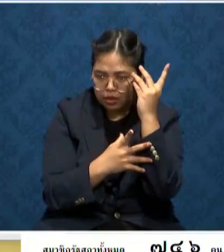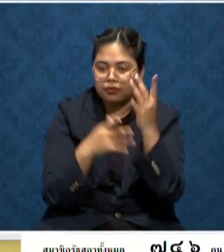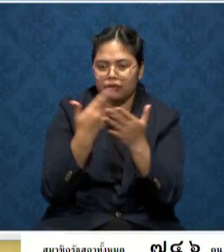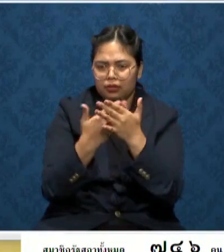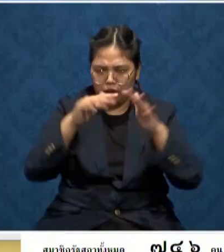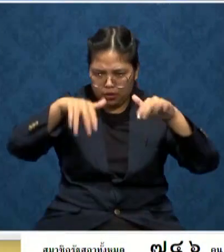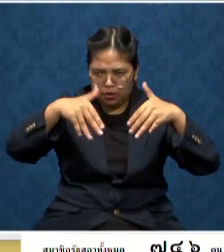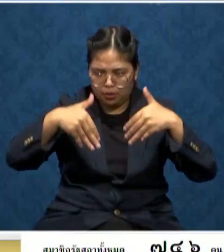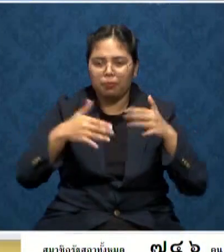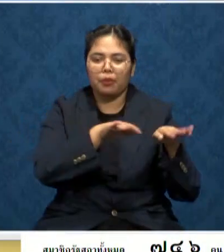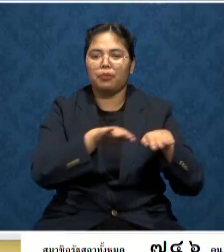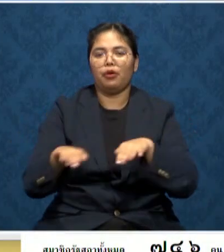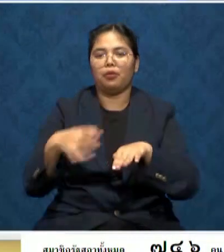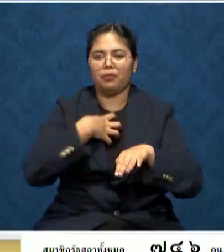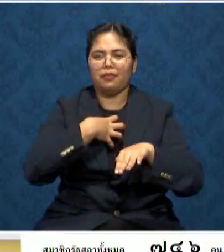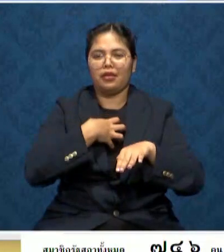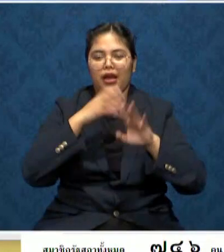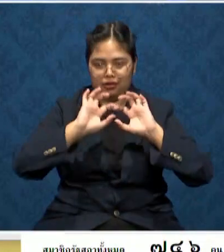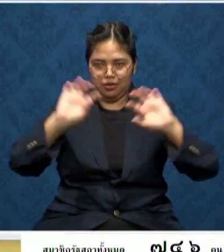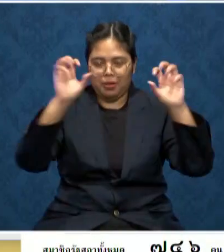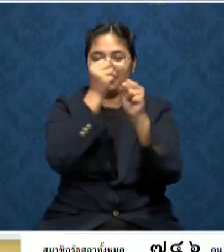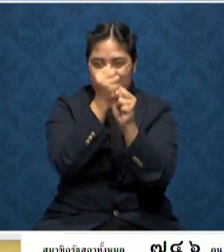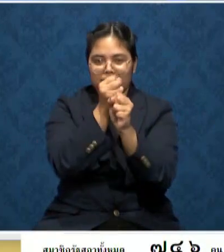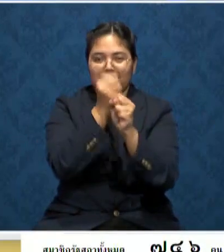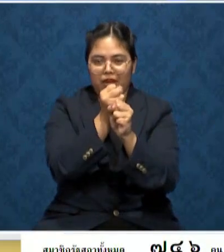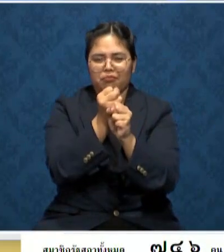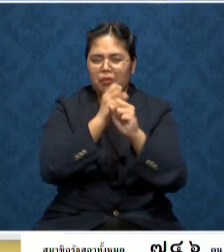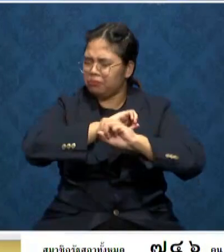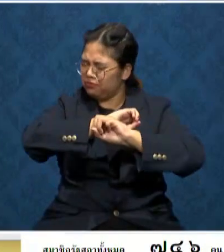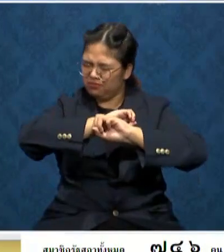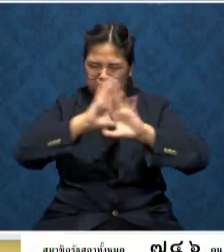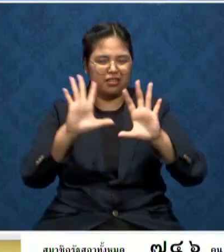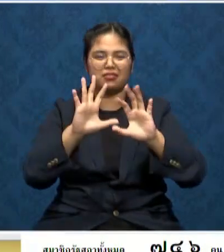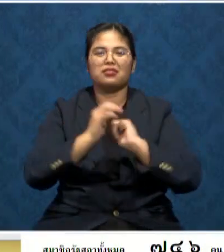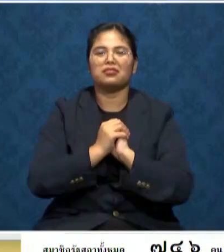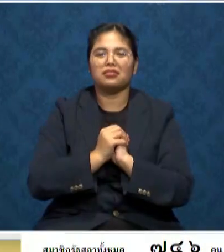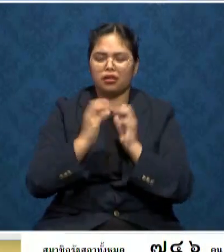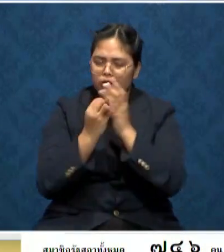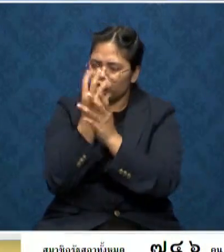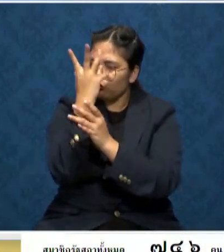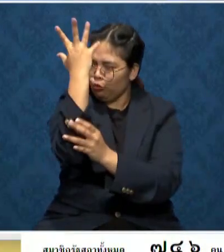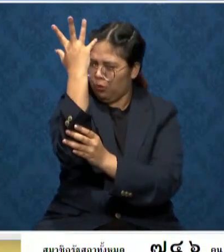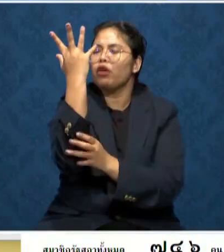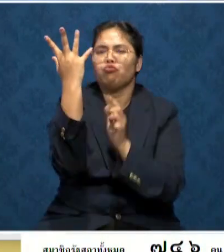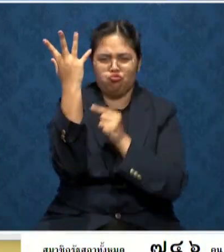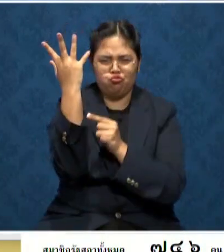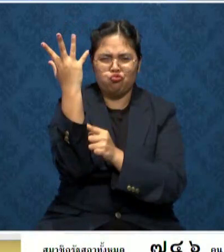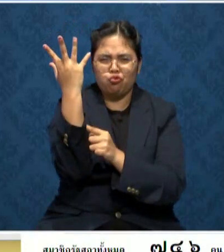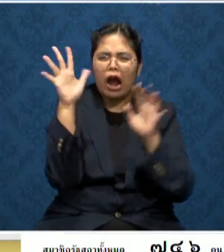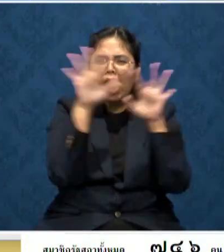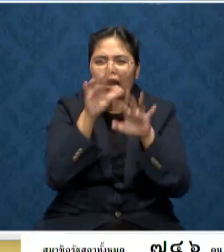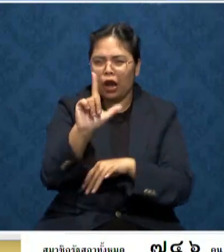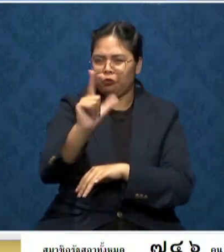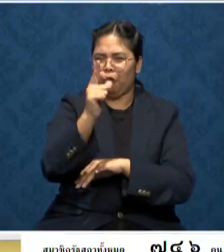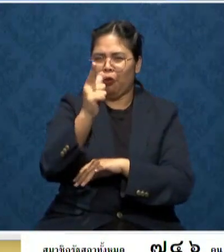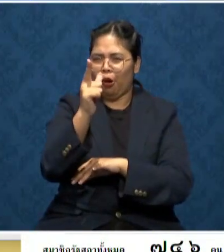เชียครับอยากใหรัฐบาลทานทำเรื่องนี้ ชัด ๆ เลยต้นไม้คือทองคำเขียวครับมูลค